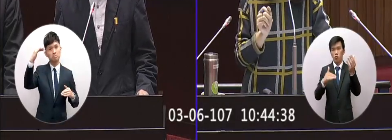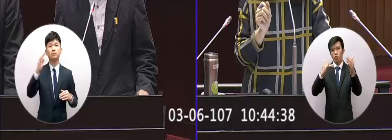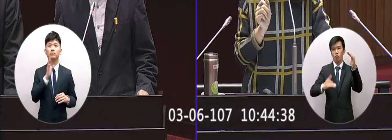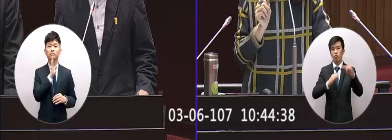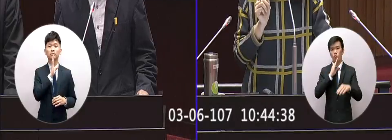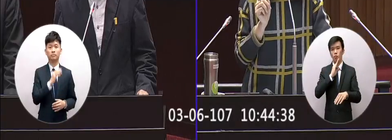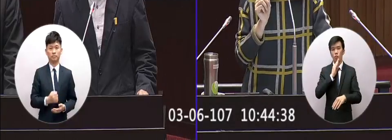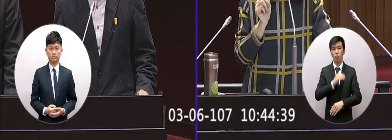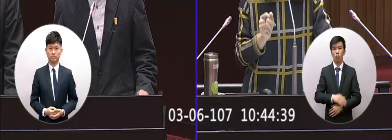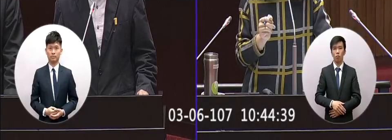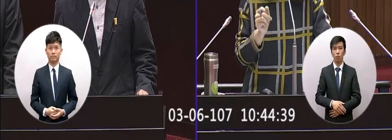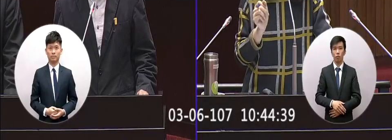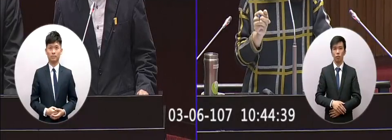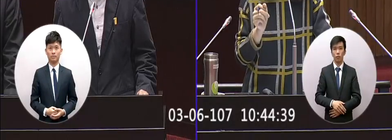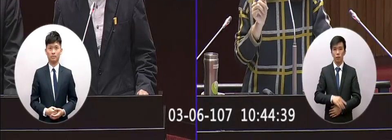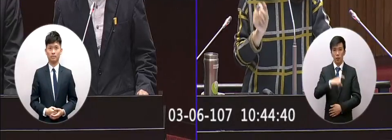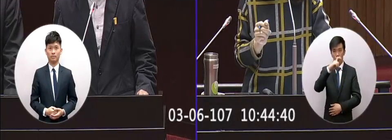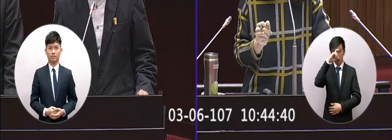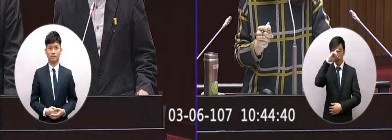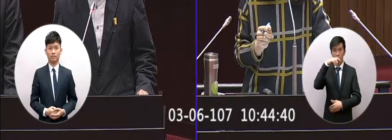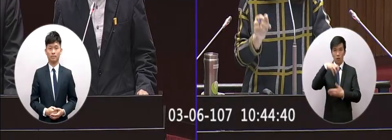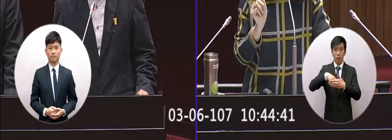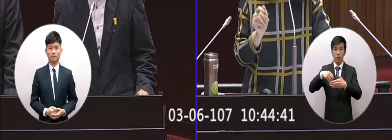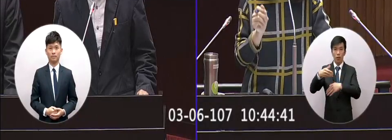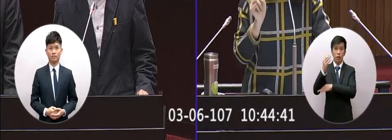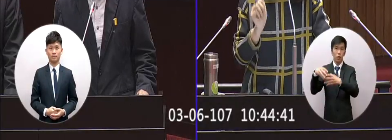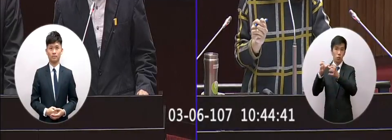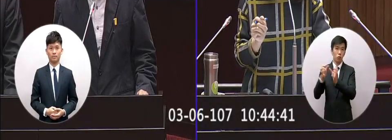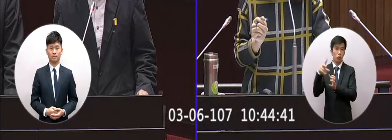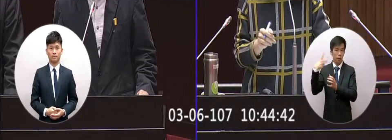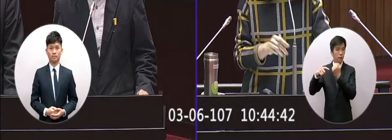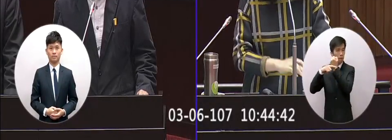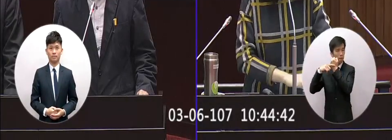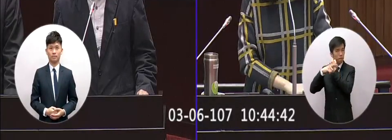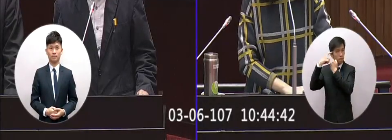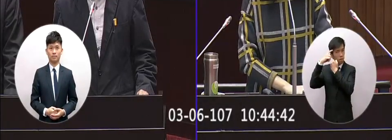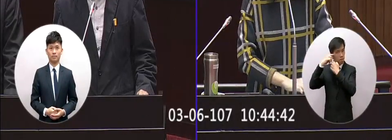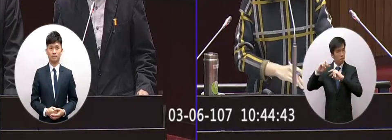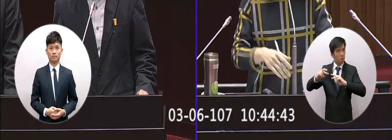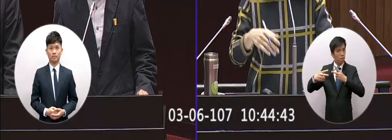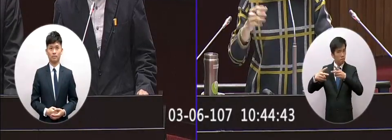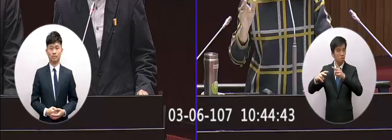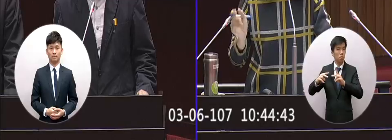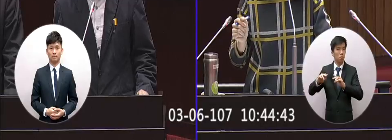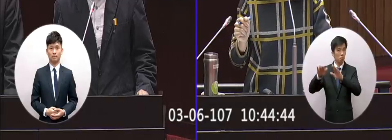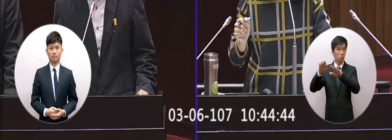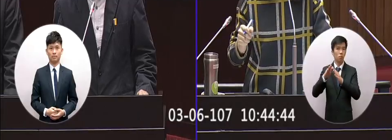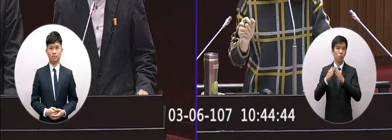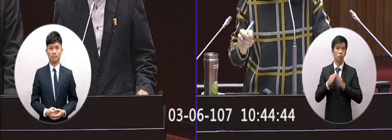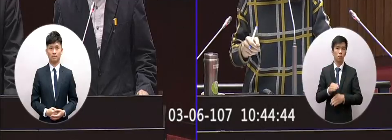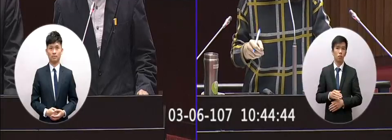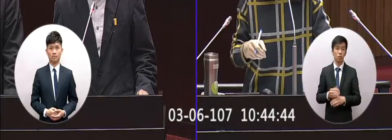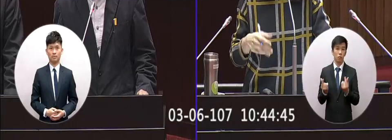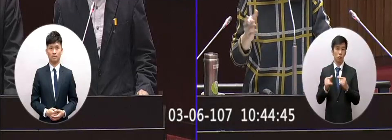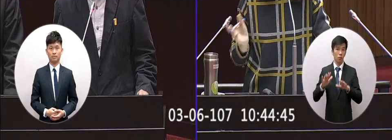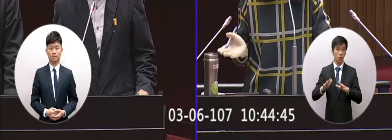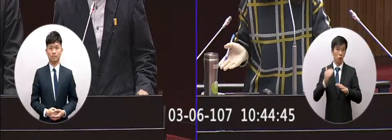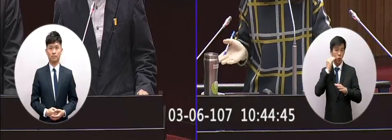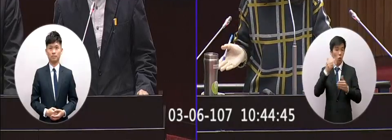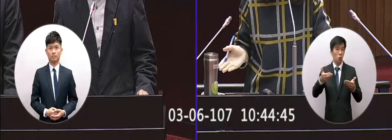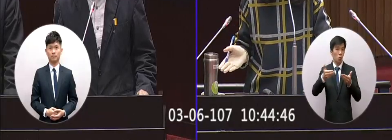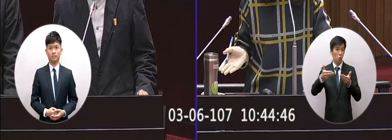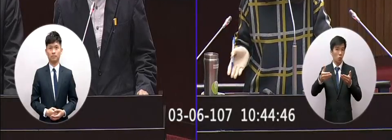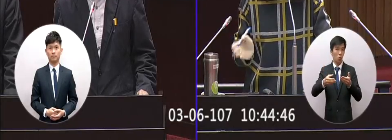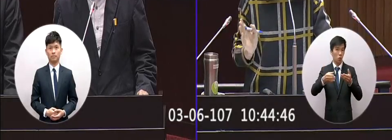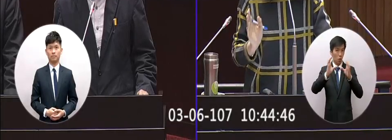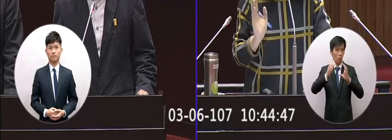我们希望说，这个内政部真的要再想办法了，要提高这个比率啊，哦，因为其实你这个20万户盖完之后，你的比例也没